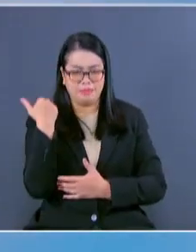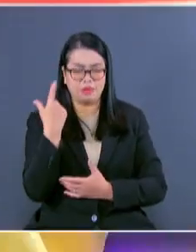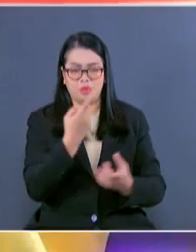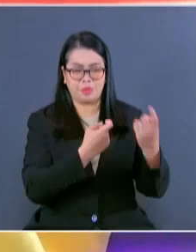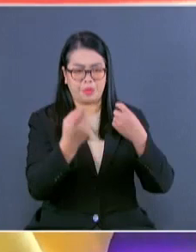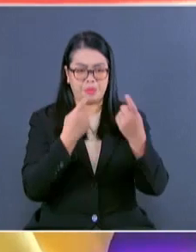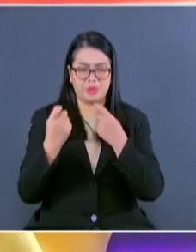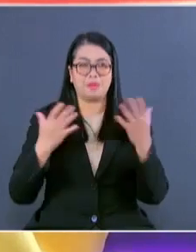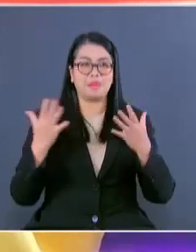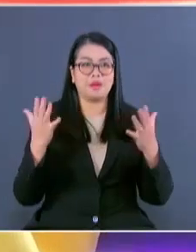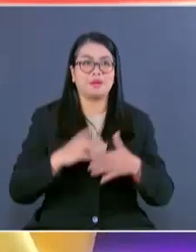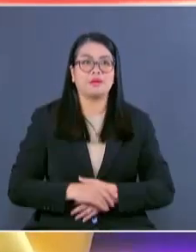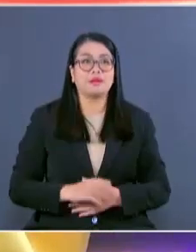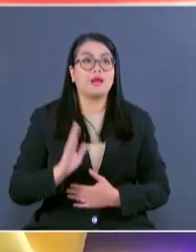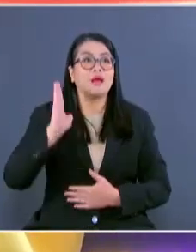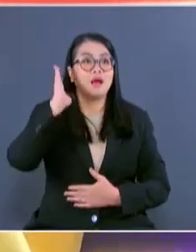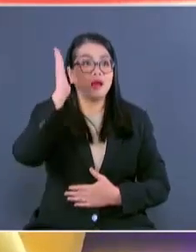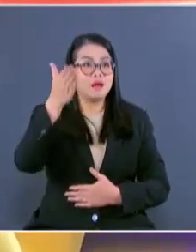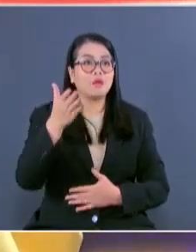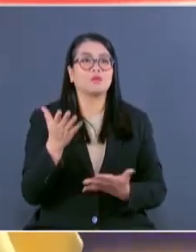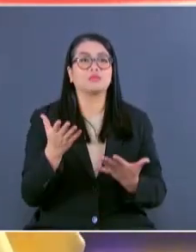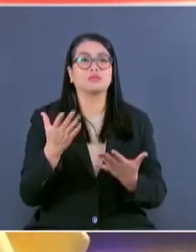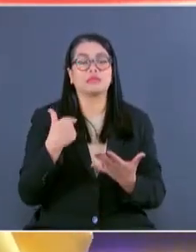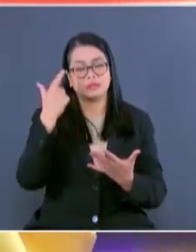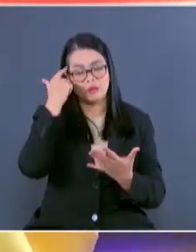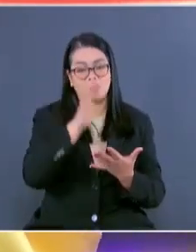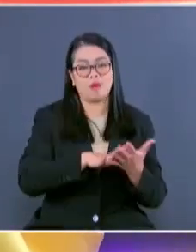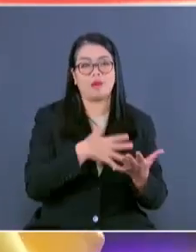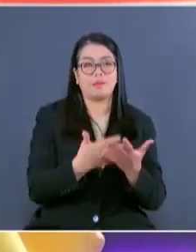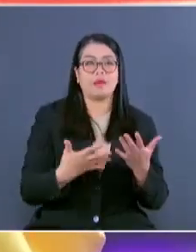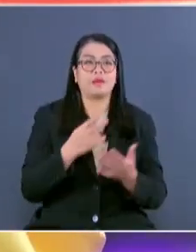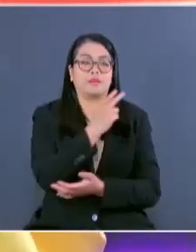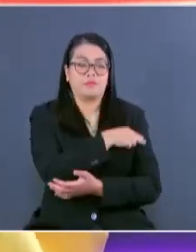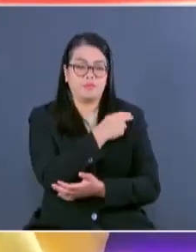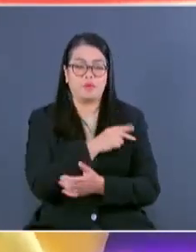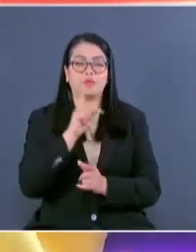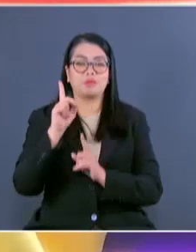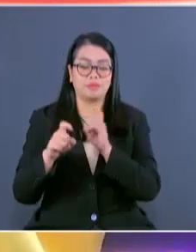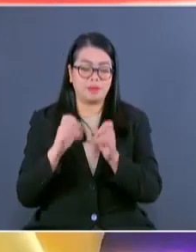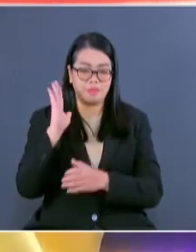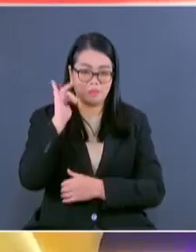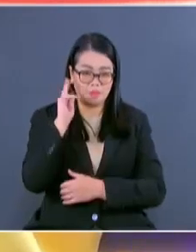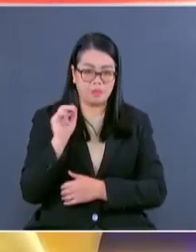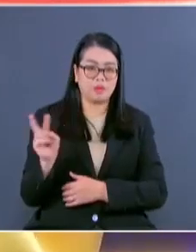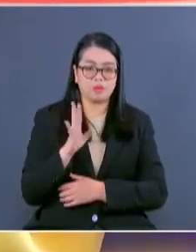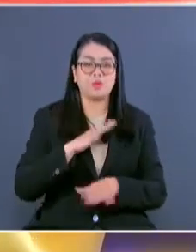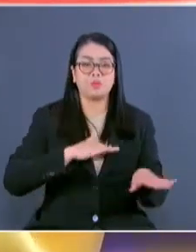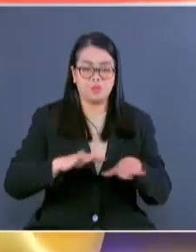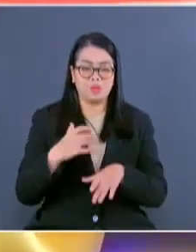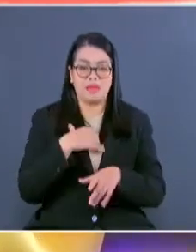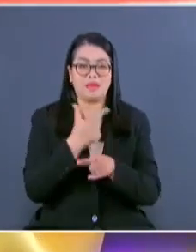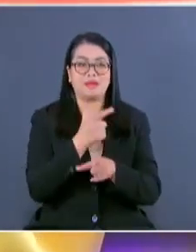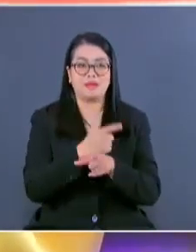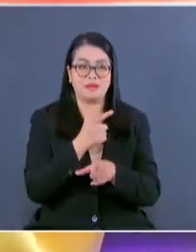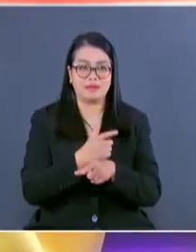คนก็เริ่มพูดเยอะขึ้นถ้าอนาคตยังไม่มาก็อาจจะวางแผนปรึกษาคุณหมอค่ะเพราะว่าทางคุณพ่อคุณแม่ของสองบ้านเนี่ยก็พร้อมกันมากๆ